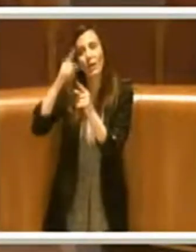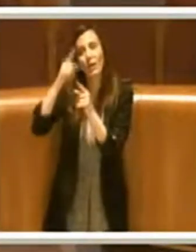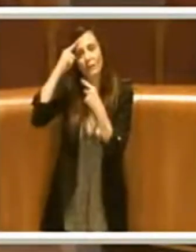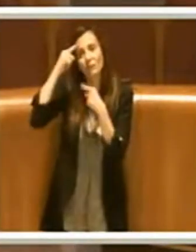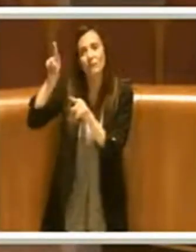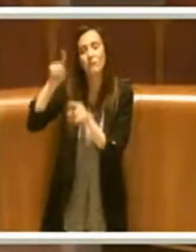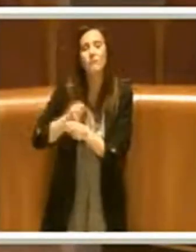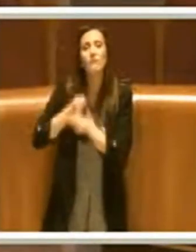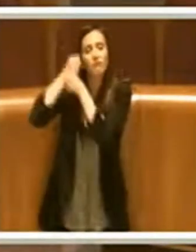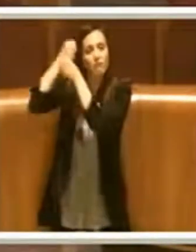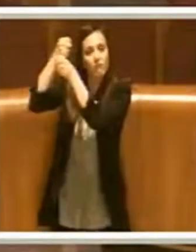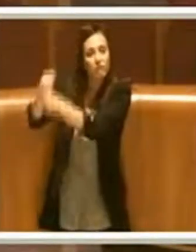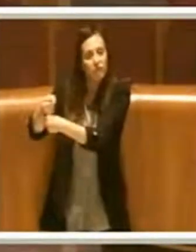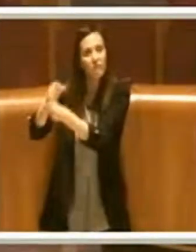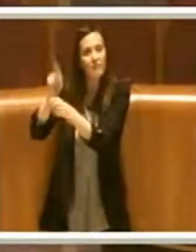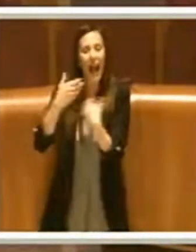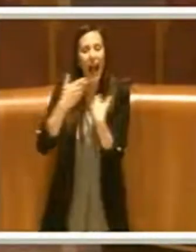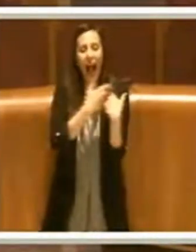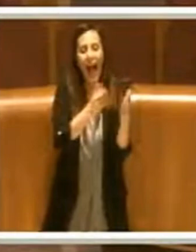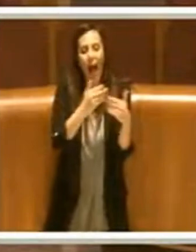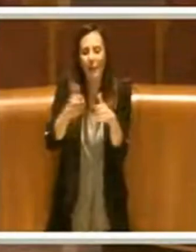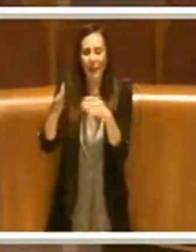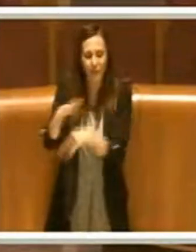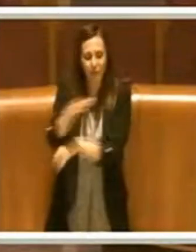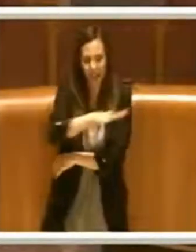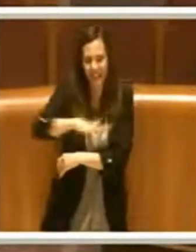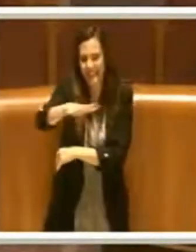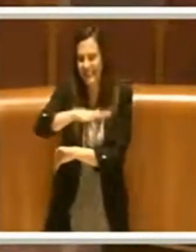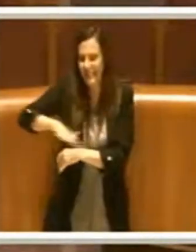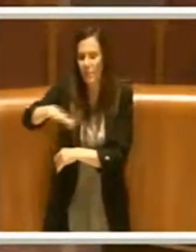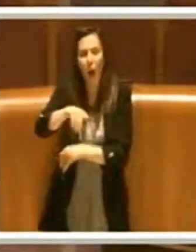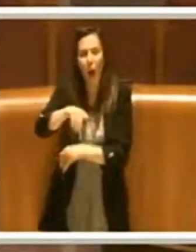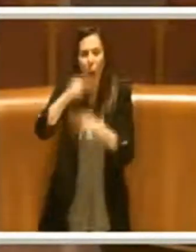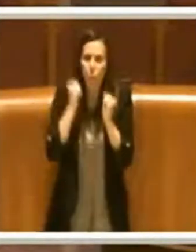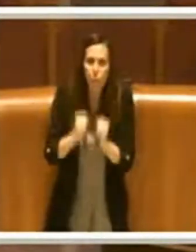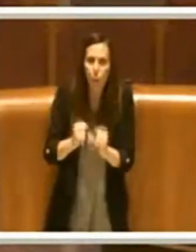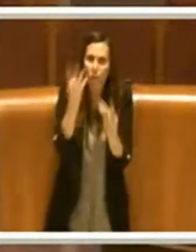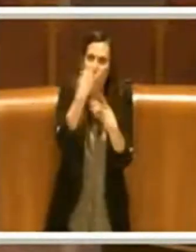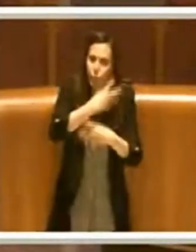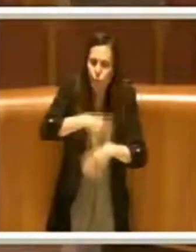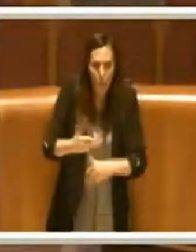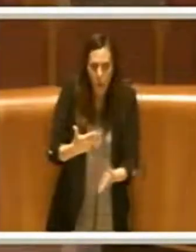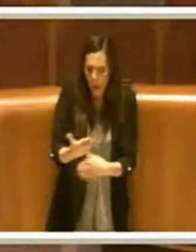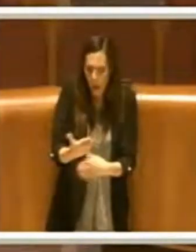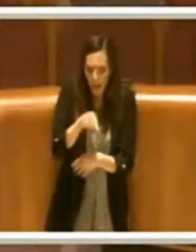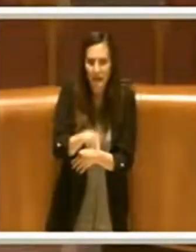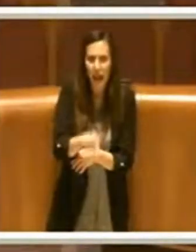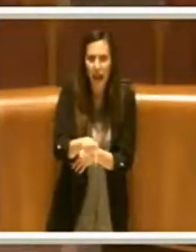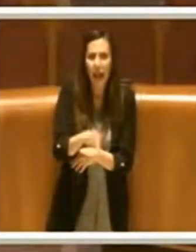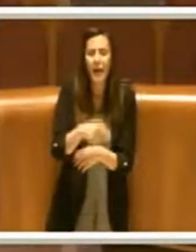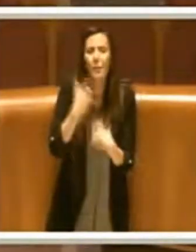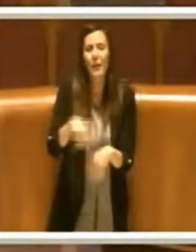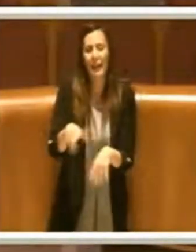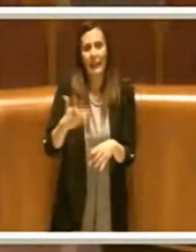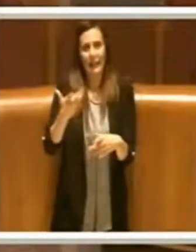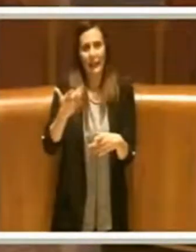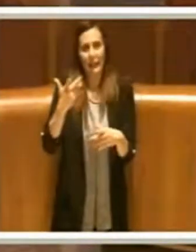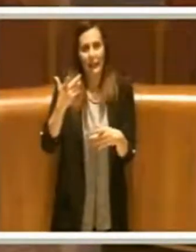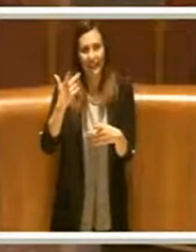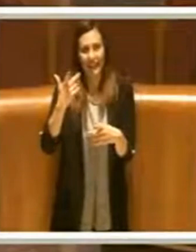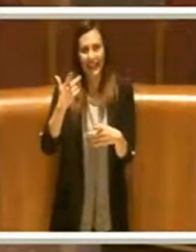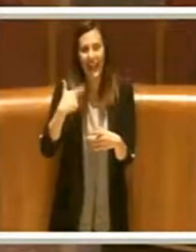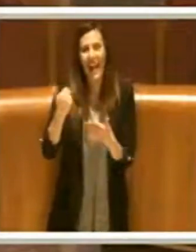della riapertura di tutti quegli spazi che sono agibili nell'immediato per poter sfoltire ed evitare